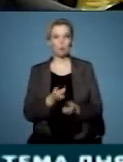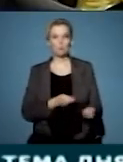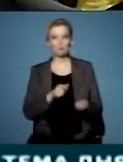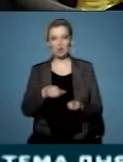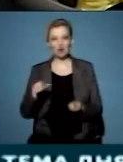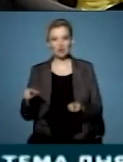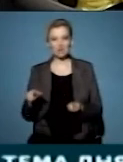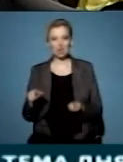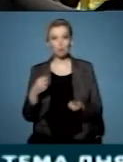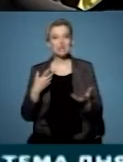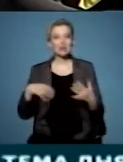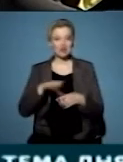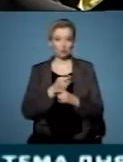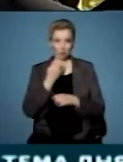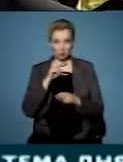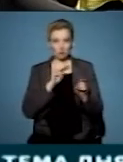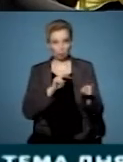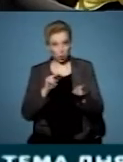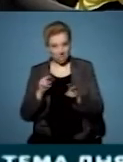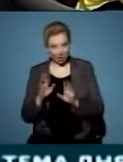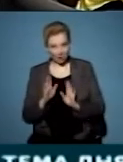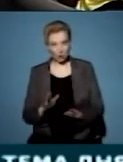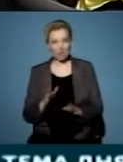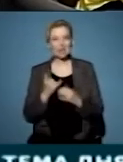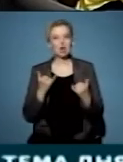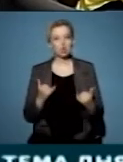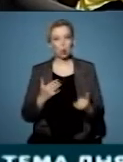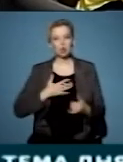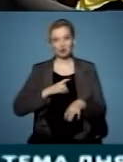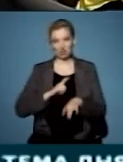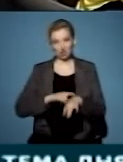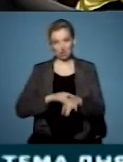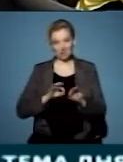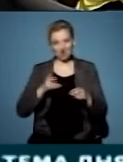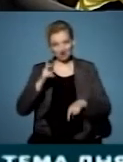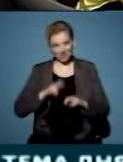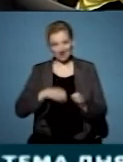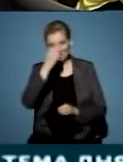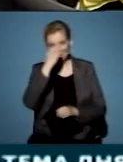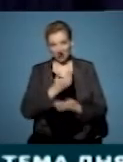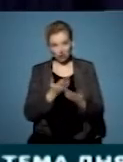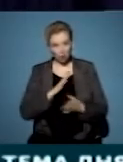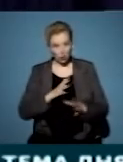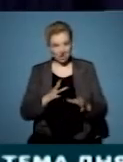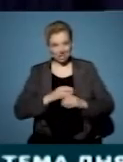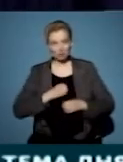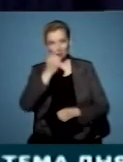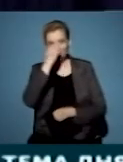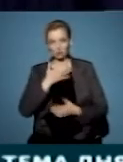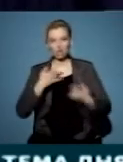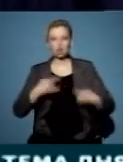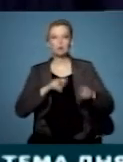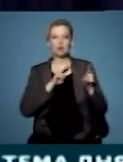перевізників. От, власне, а ми за всім цим далі будемо спостерігати. На сьогодні наш час ефіру завершився. Дякую, що були з нами. Дякую нашим